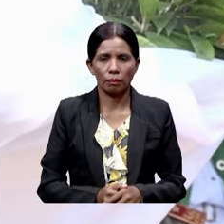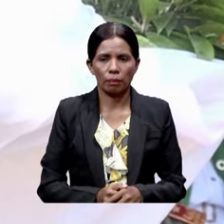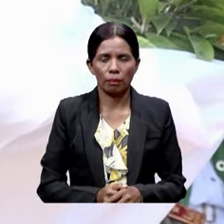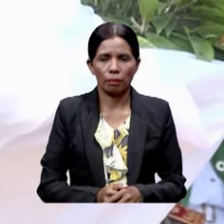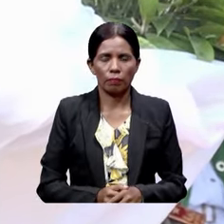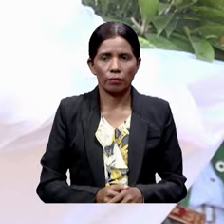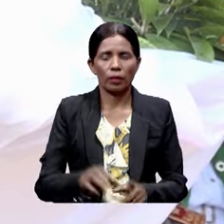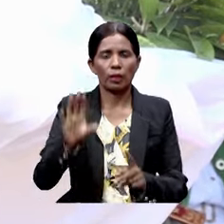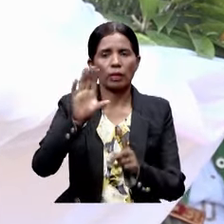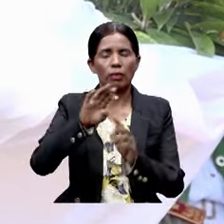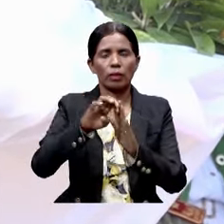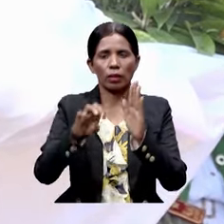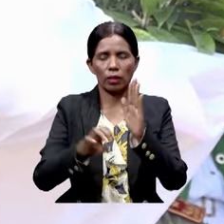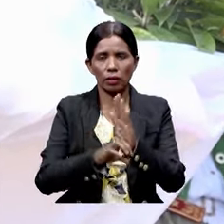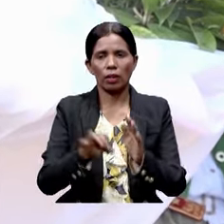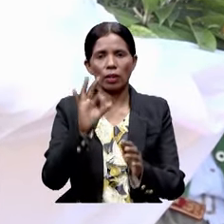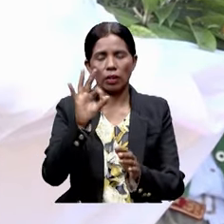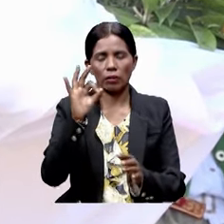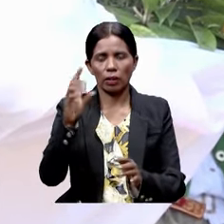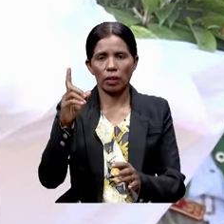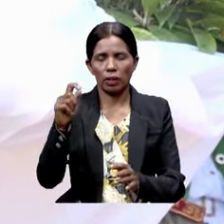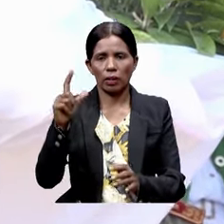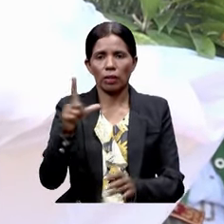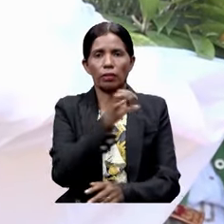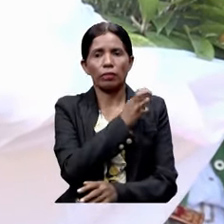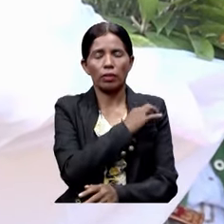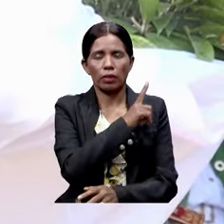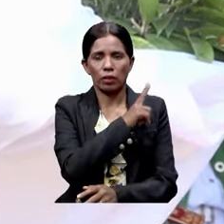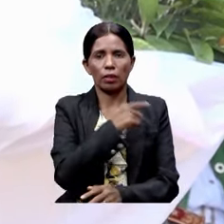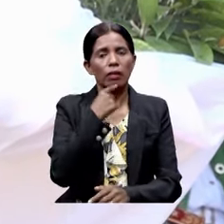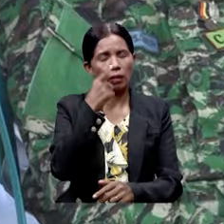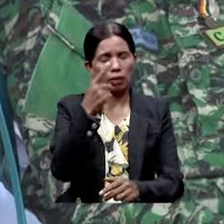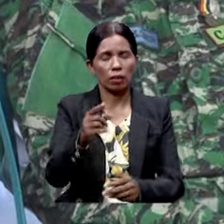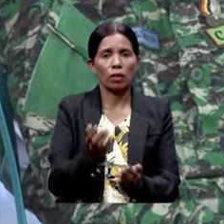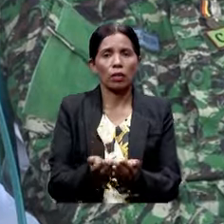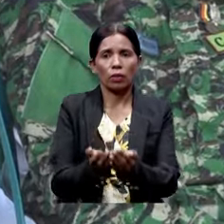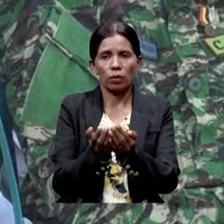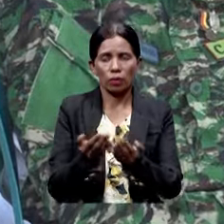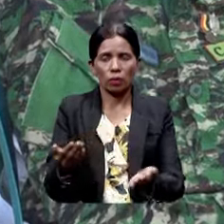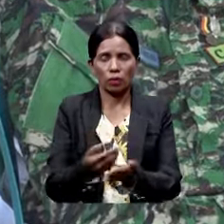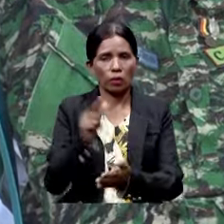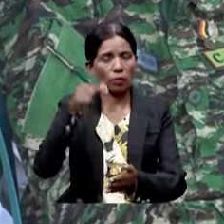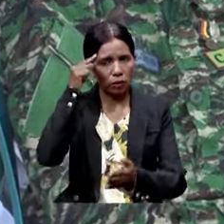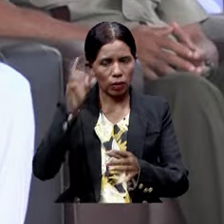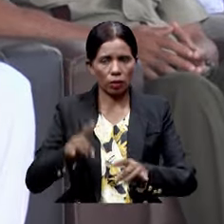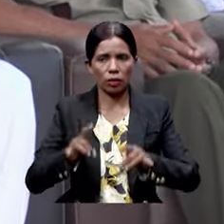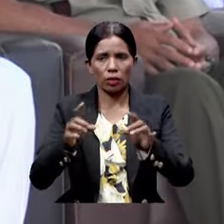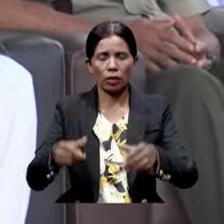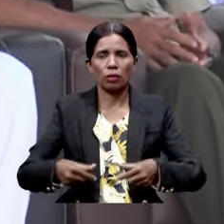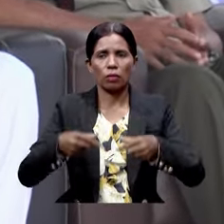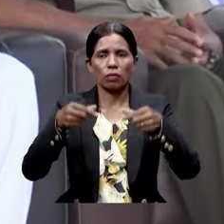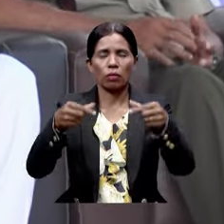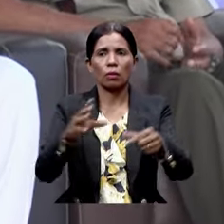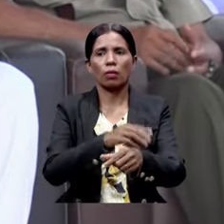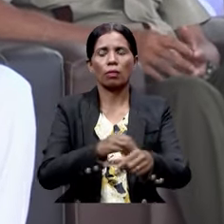Chef Estado Maior General FF de Tele, Tenente General Falu Ratelai Kateten, rofon ida nebe governo Australi ato oferece ba componente